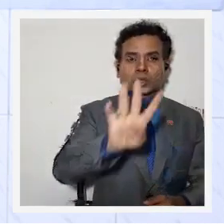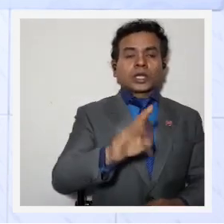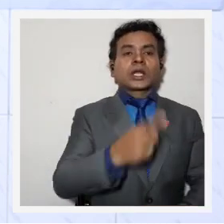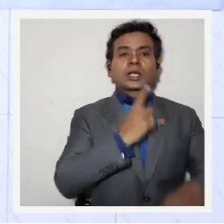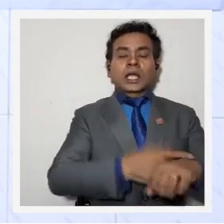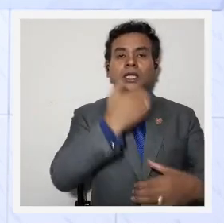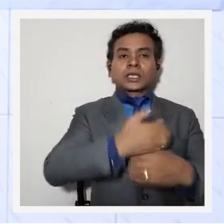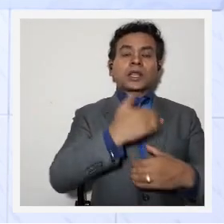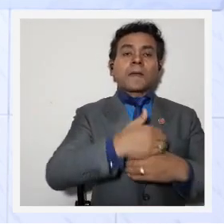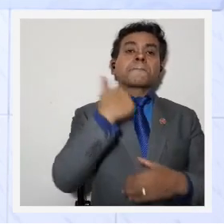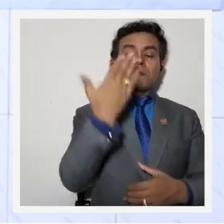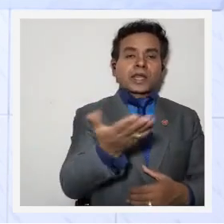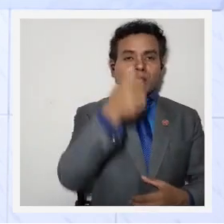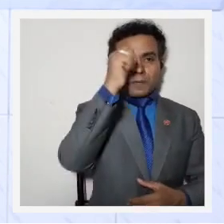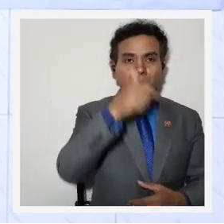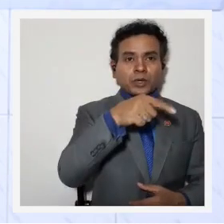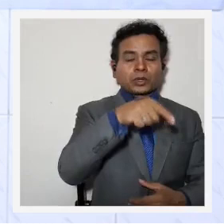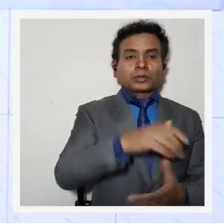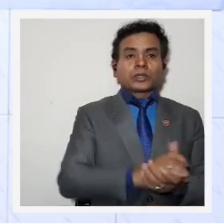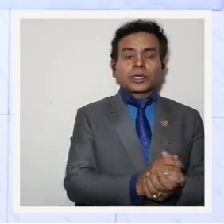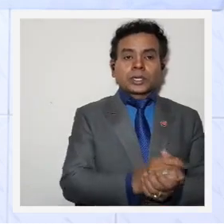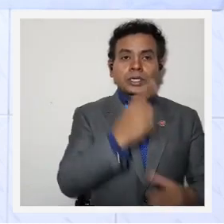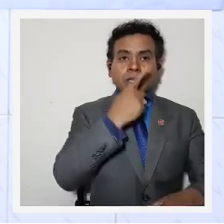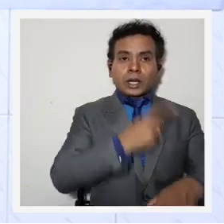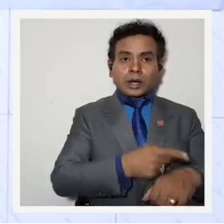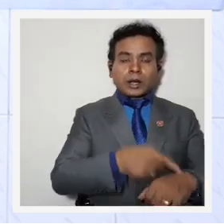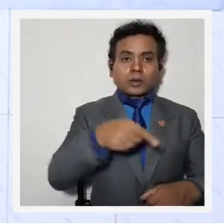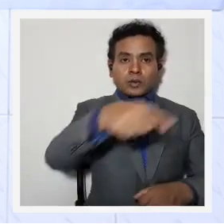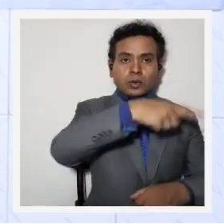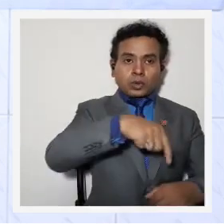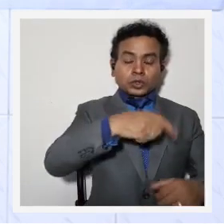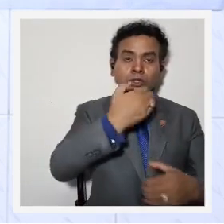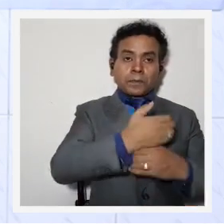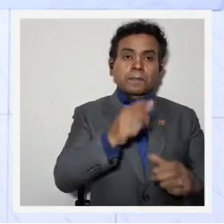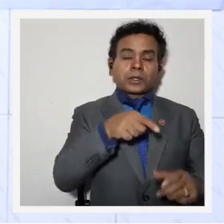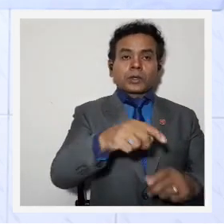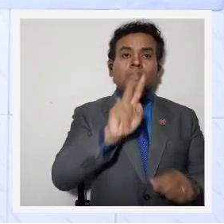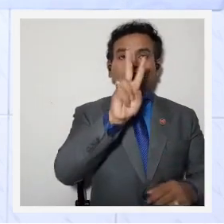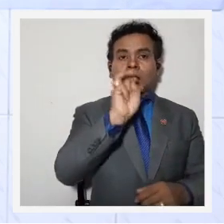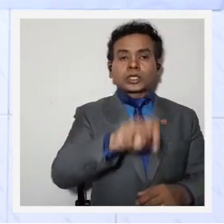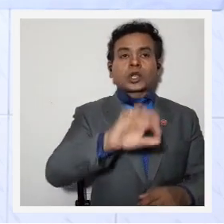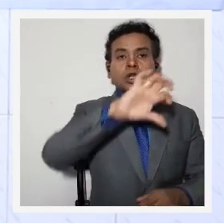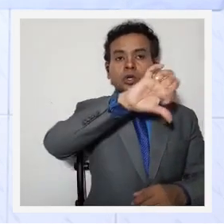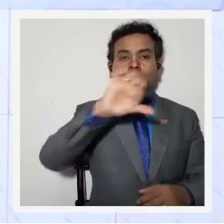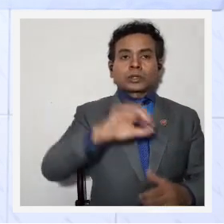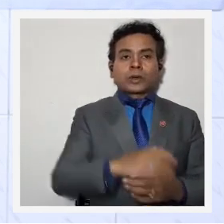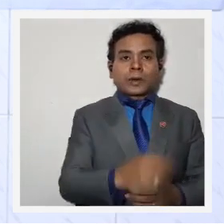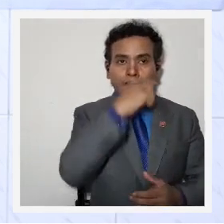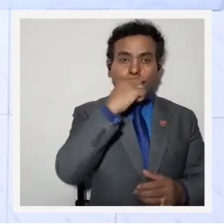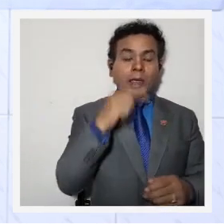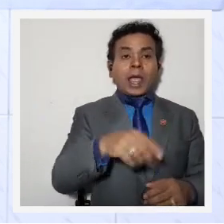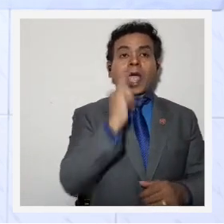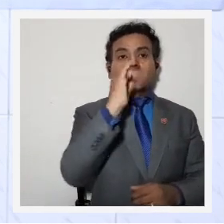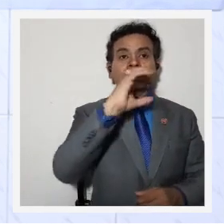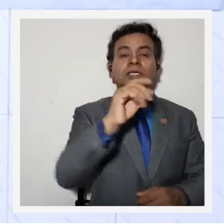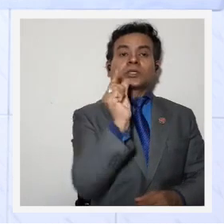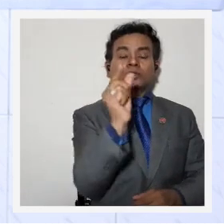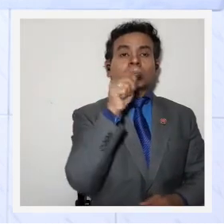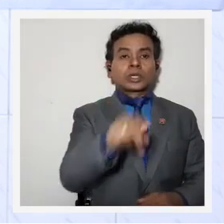৮৬৩৪টি ঢাকা সিটির বিভিন্ন হাসপাতালে আছে ৫৭৩৪টি এবং ঢাকা